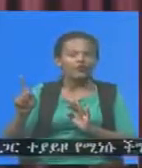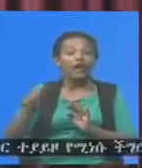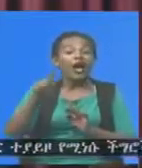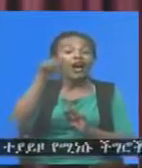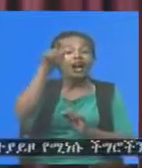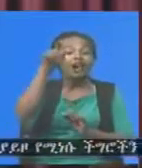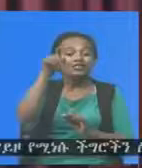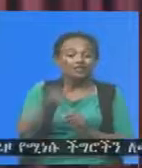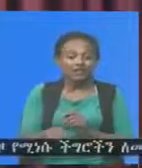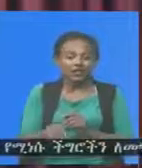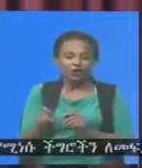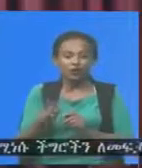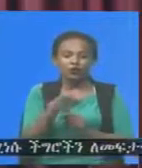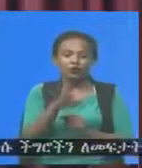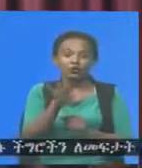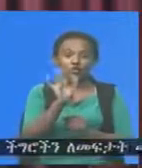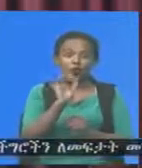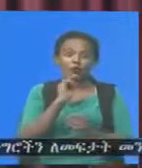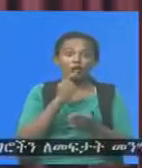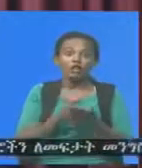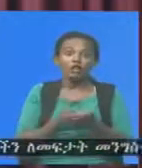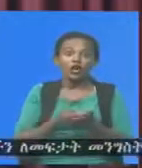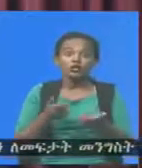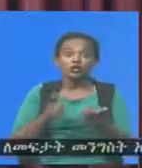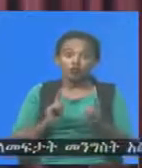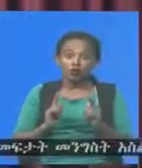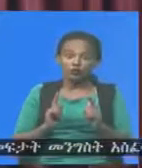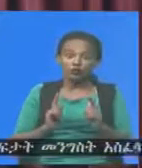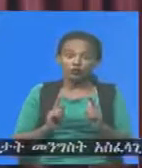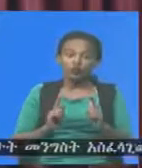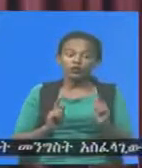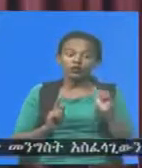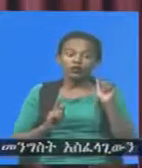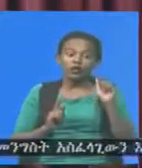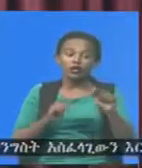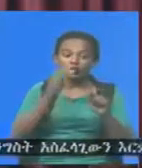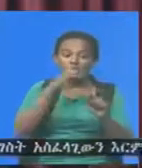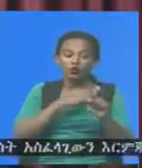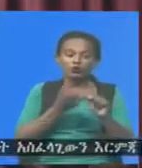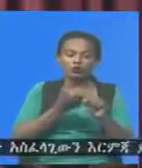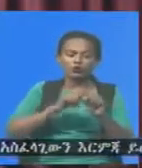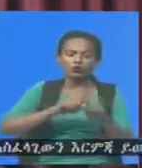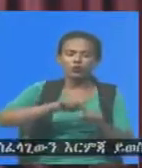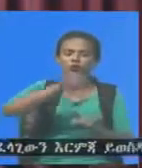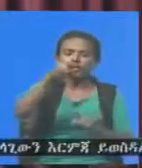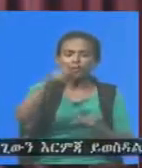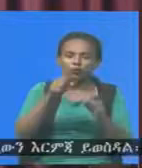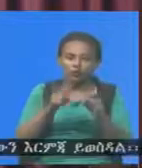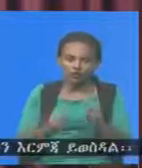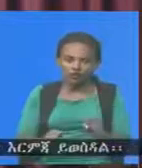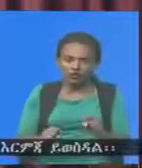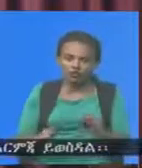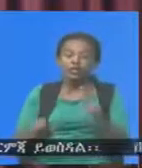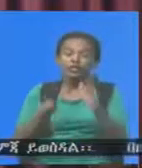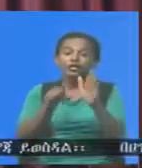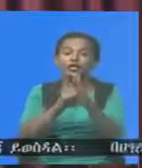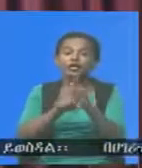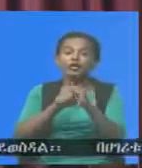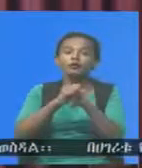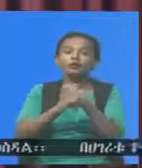አስፈላጊ ሆኖ ሲገኝና መረጃ ሲኖር ያንን ሰው መልሶ መጠየቅ የሚያስችል የህግ መሰረት